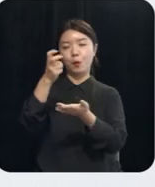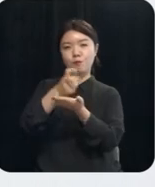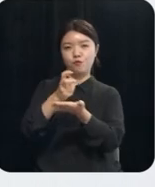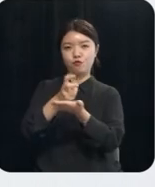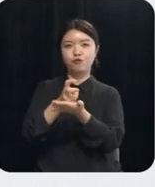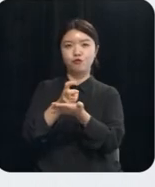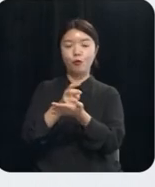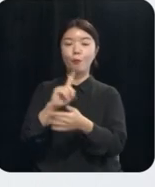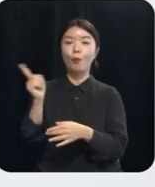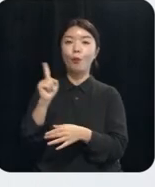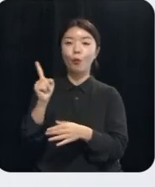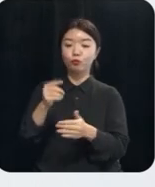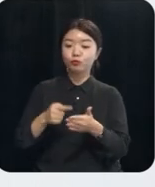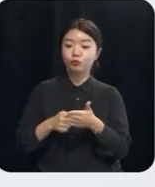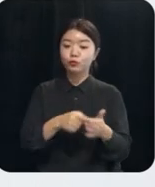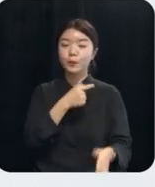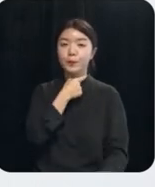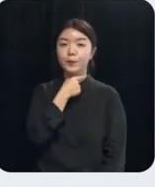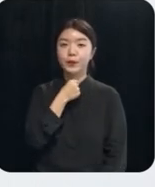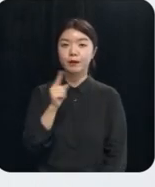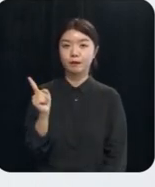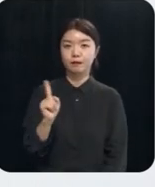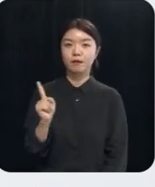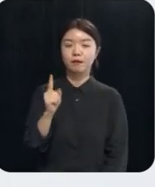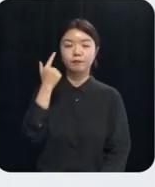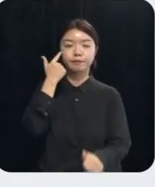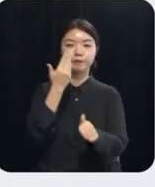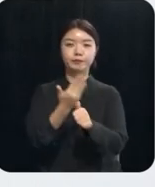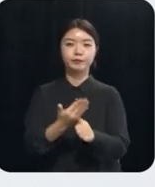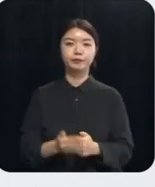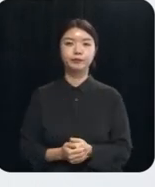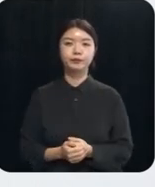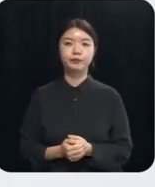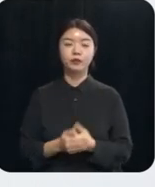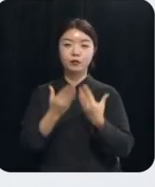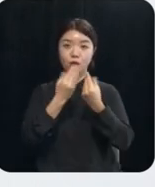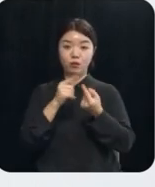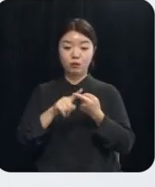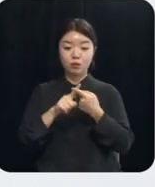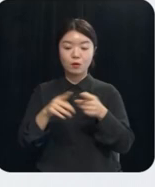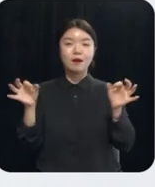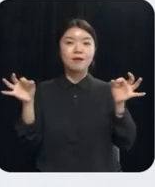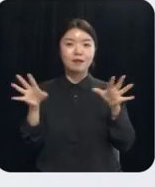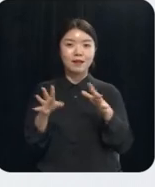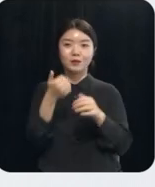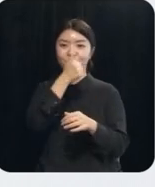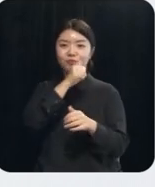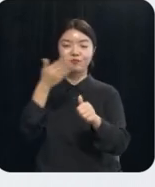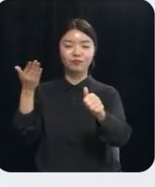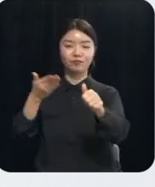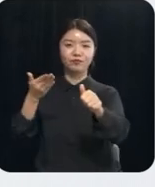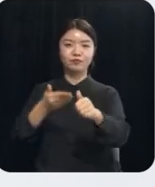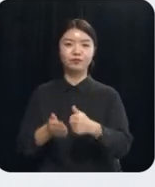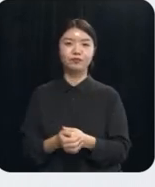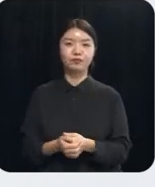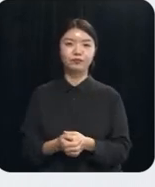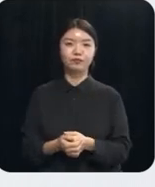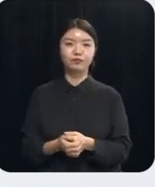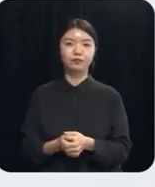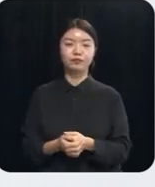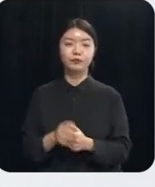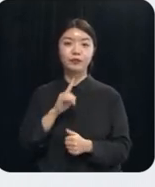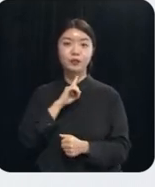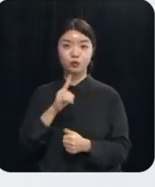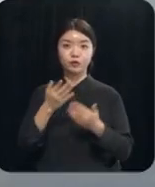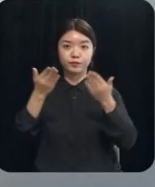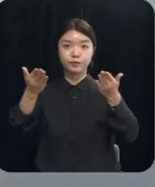이제 무엇을 추진을 하고 싶은지를 여쭤보도록 하겠습니다. 내용에 대해서도 간단하게 좀 소개를 해 주시기 부탁드리겠습니다.